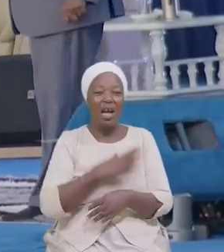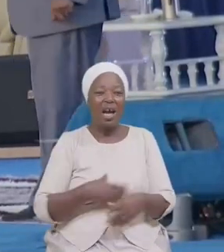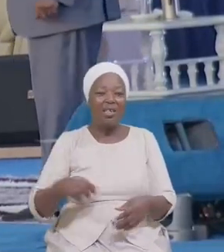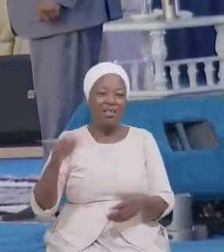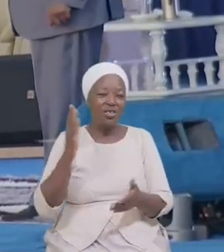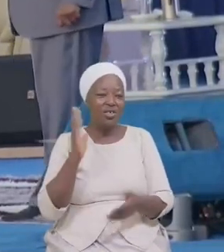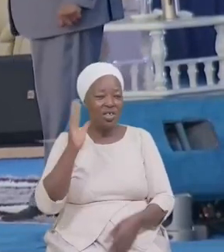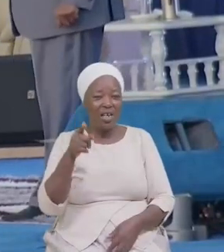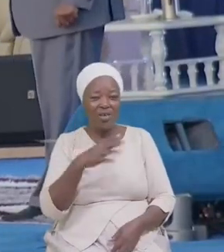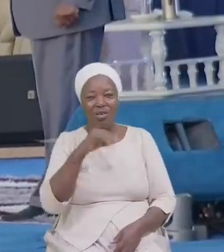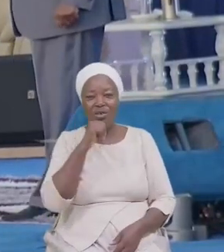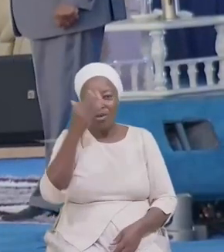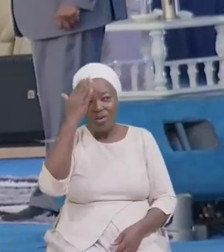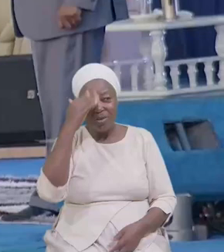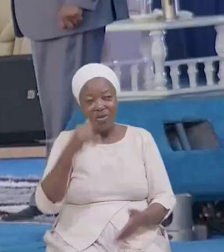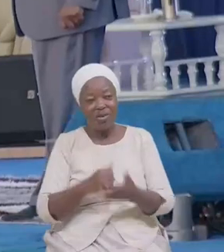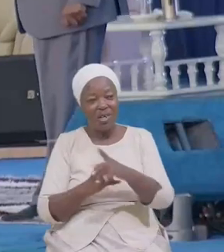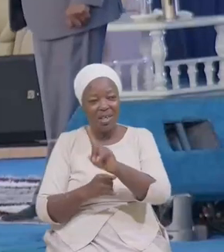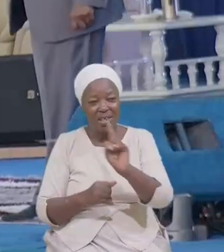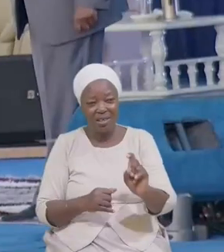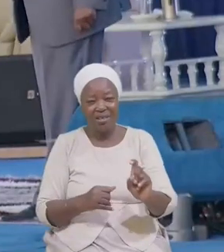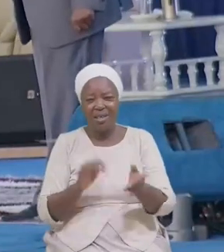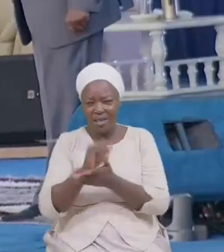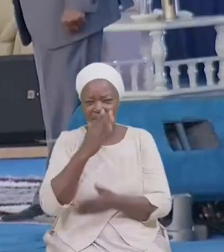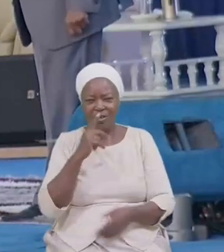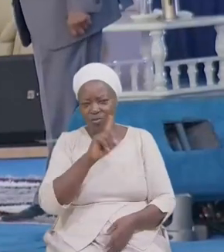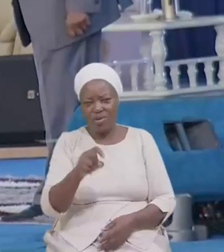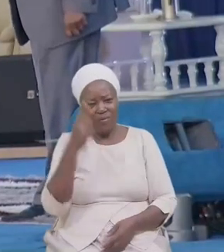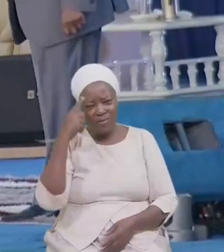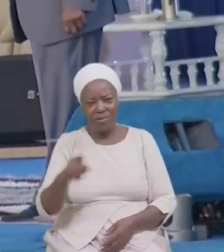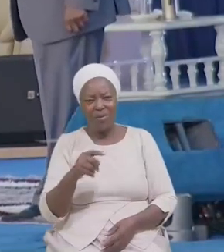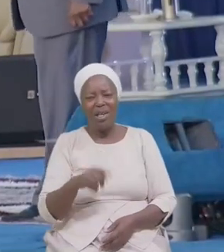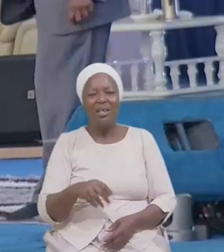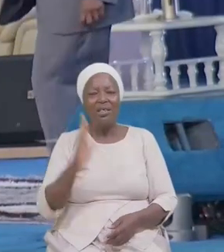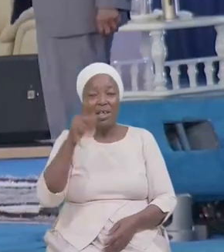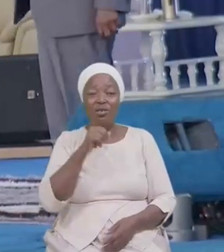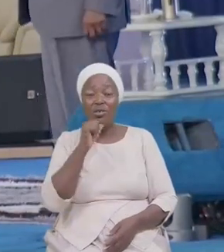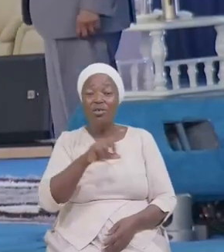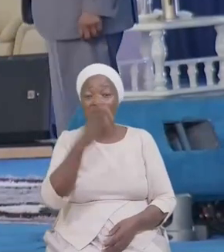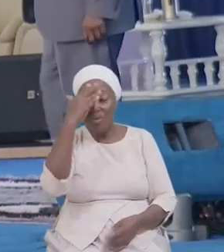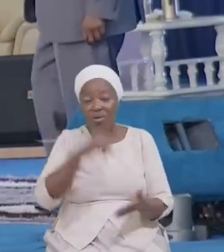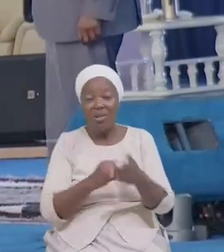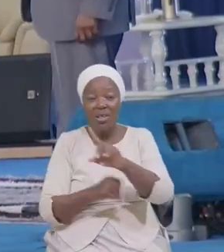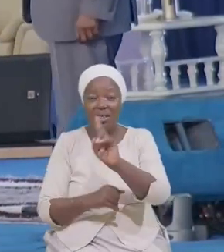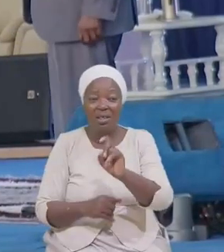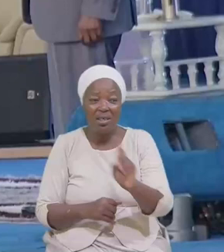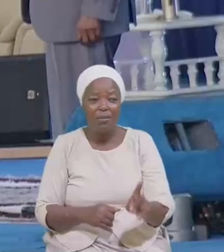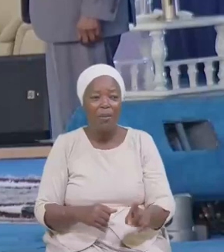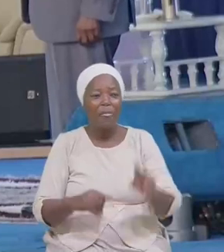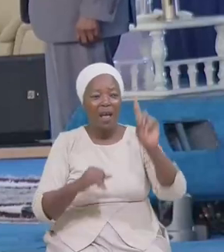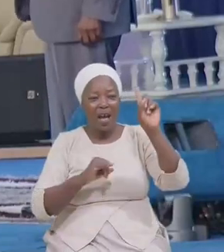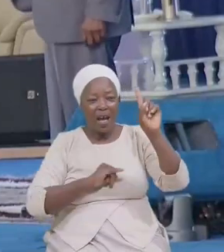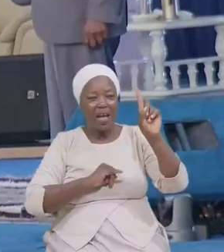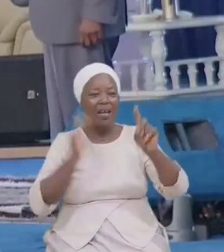pas? Ça, c'est une question pour toi. Ne la connaîtrez-vous pas? Je mettrai un chemin dans